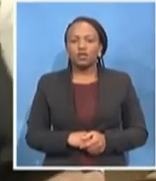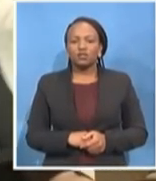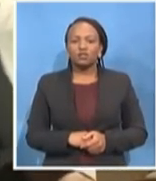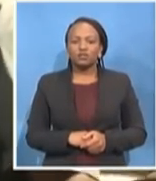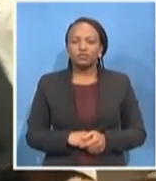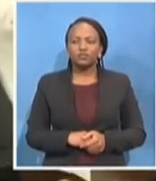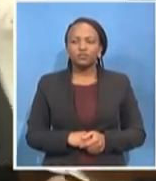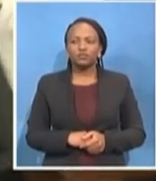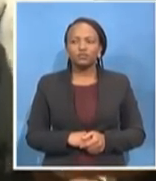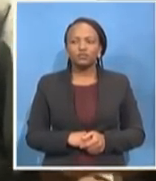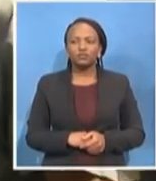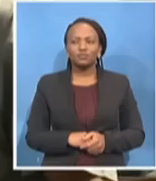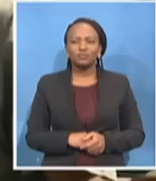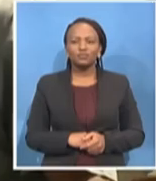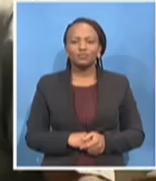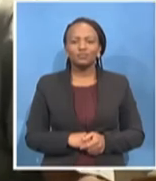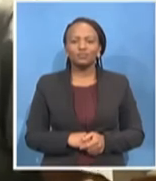Yes, Baren.